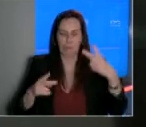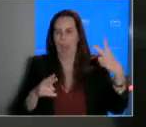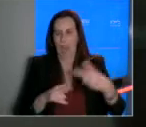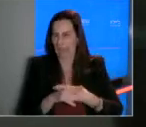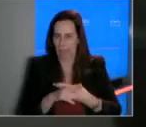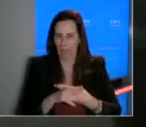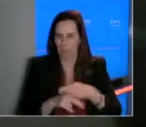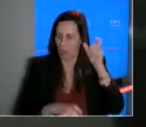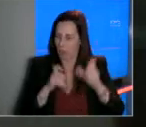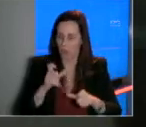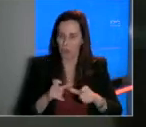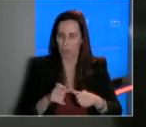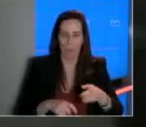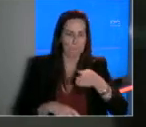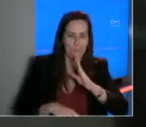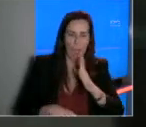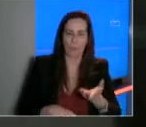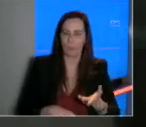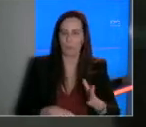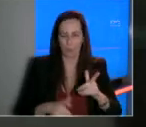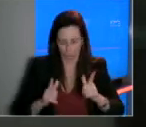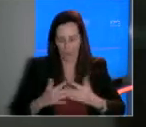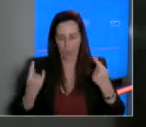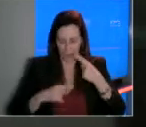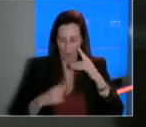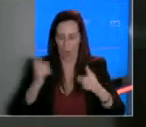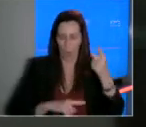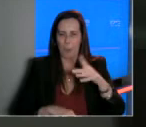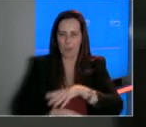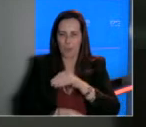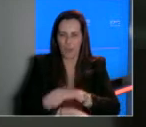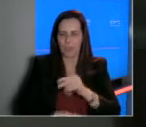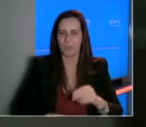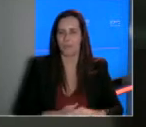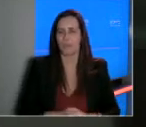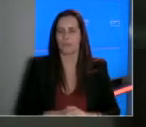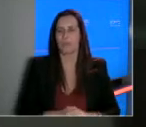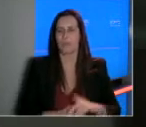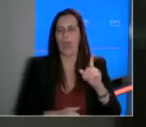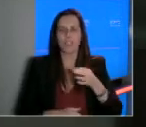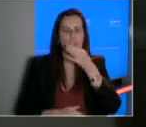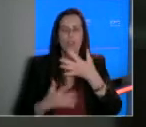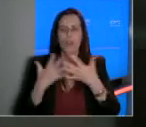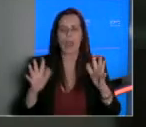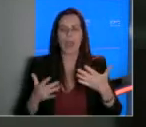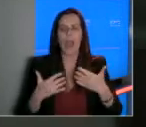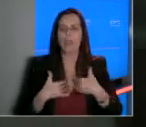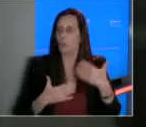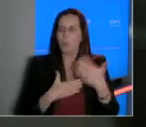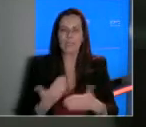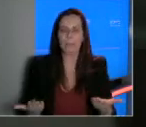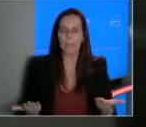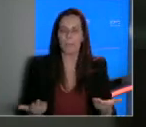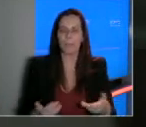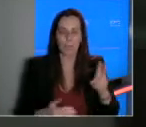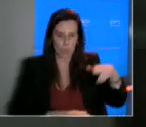להימשך, ואנשים נמצאים בברים, אבל בוא נחכה כמה ימים ונראה מה יהיה שם. אז השאלה הגדולה היא, איך אנחנו יוצאים מזה?